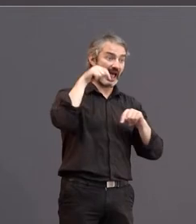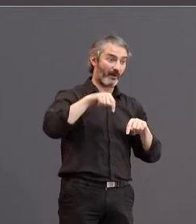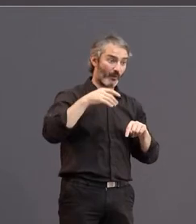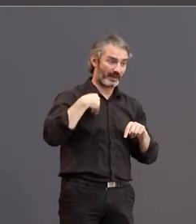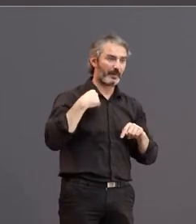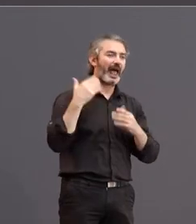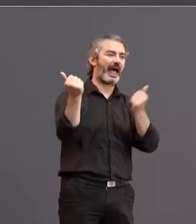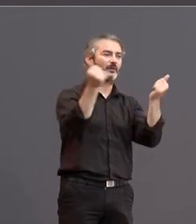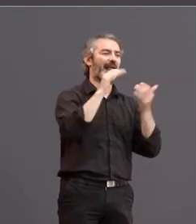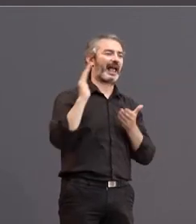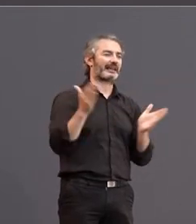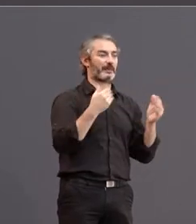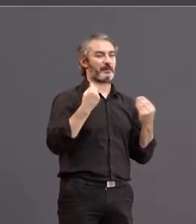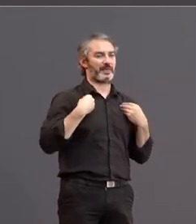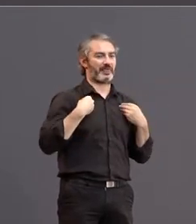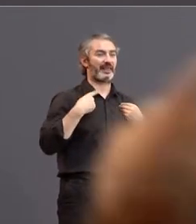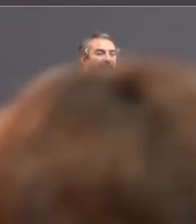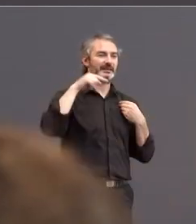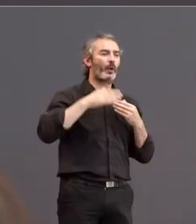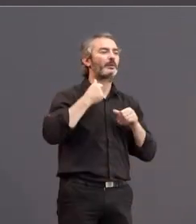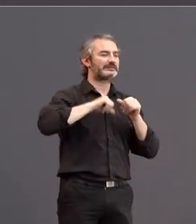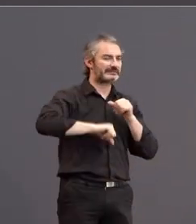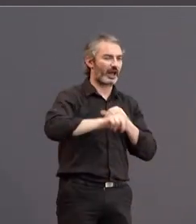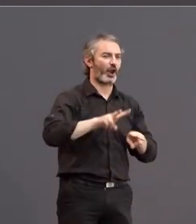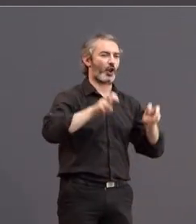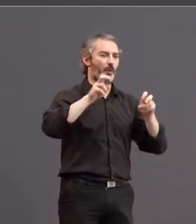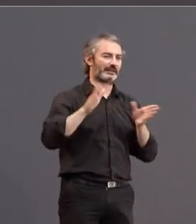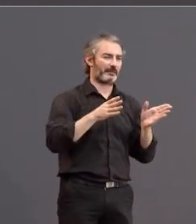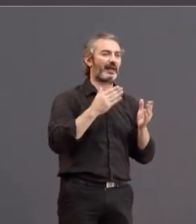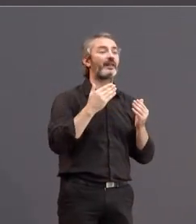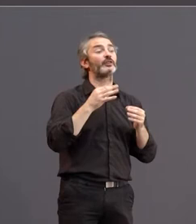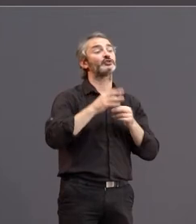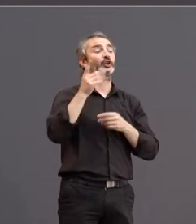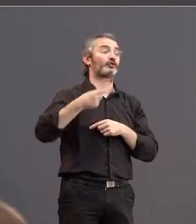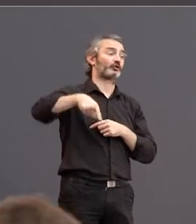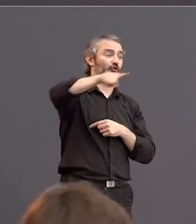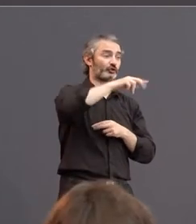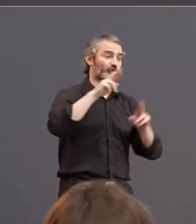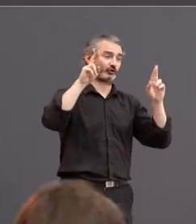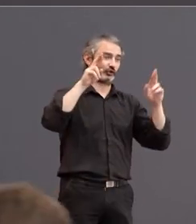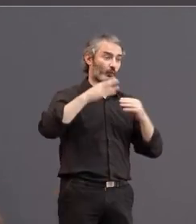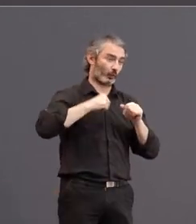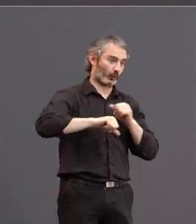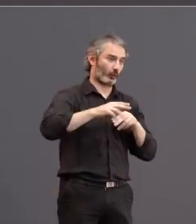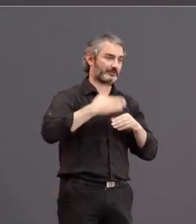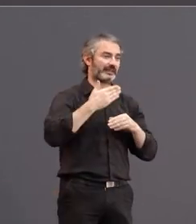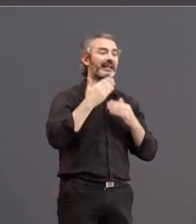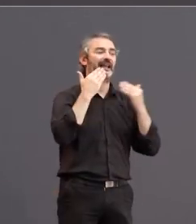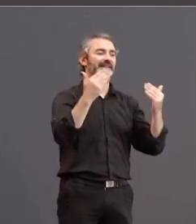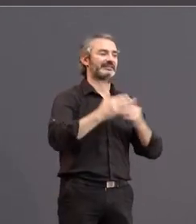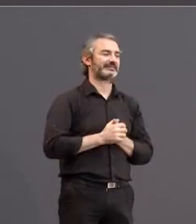per acomiadar aquesta etapa de la nostra vida, però també en comencem una de nova i us desitjo molta sort i encerts en aquesta aventura que ara comencem. Moltes